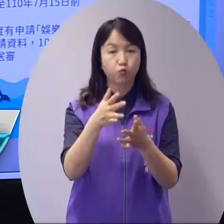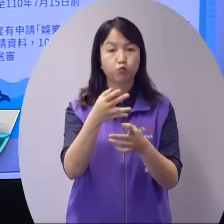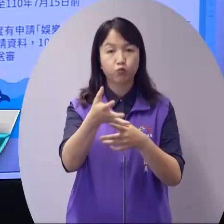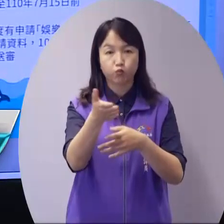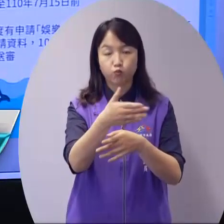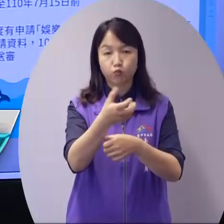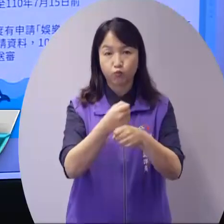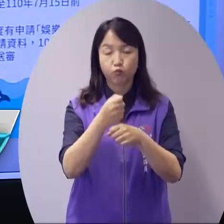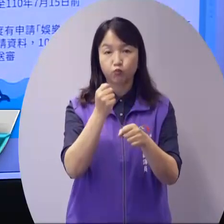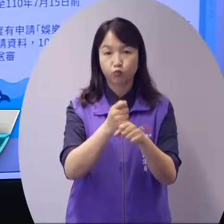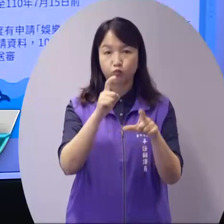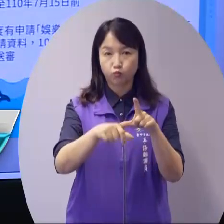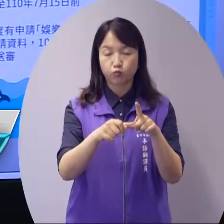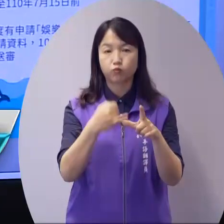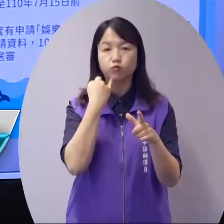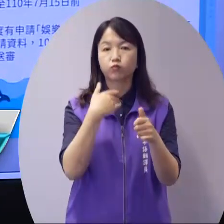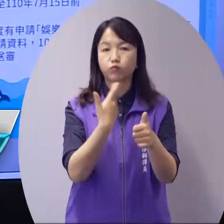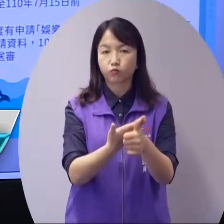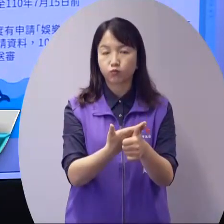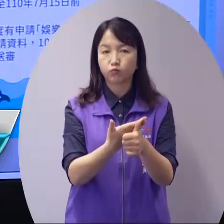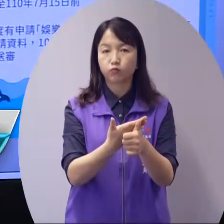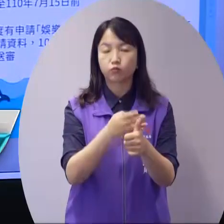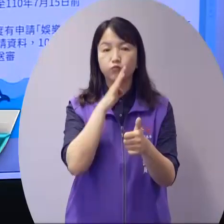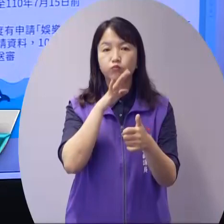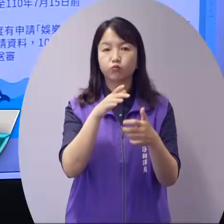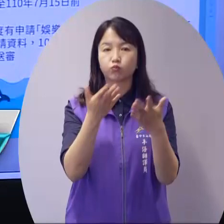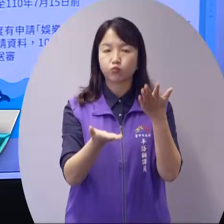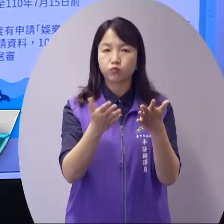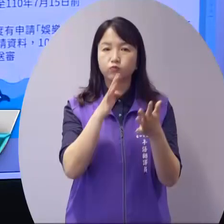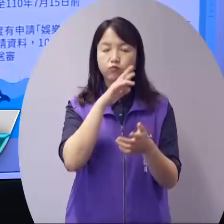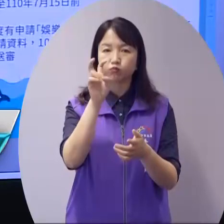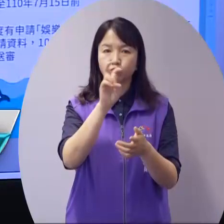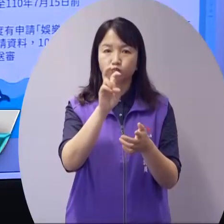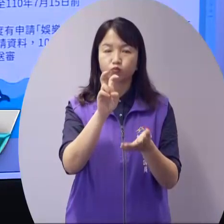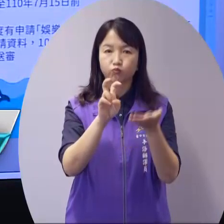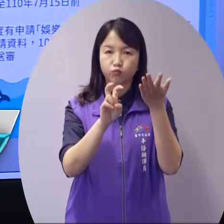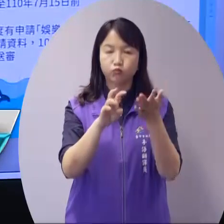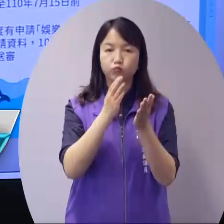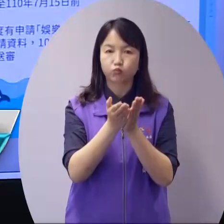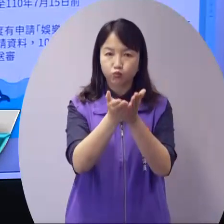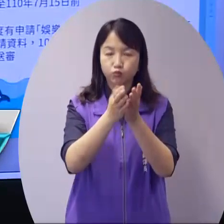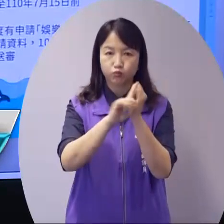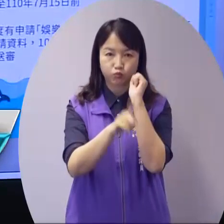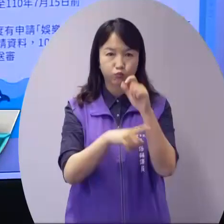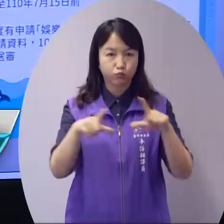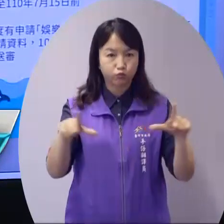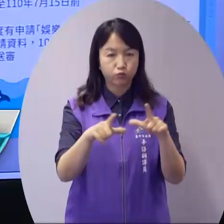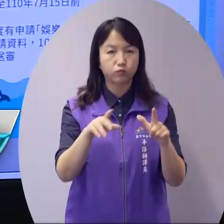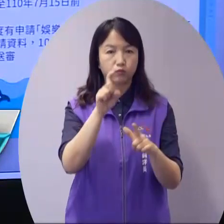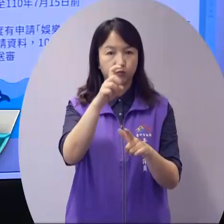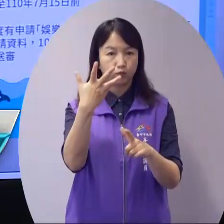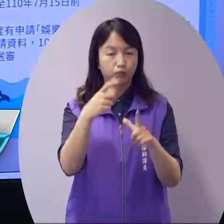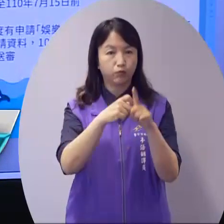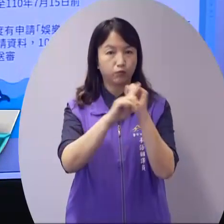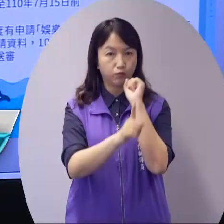呢，会提供他的船吨位，如果在20吨以上，或船的长度18公尺以